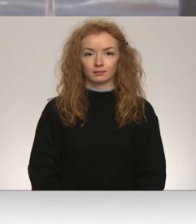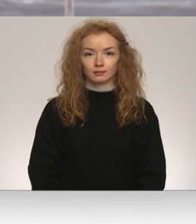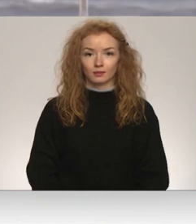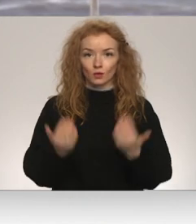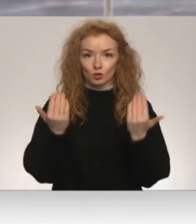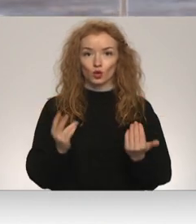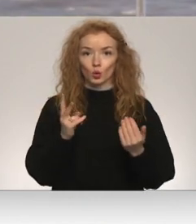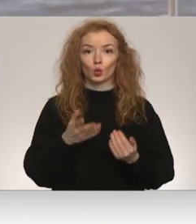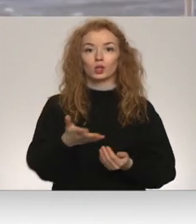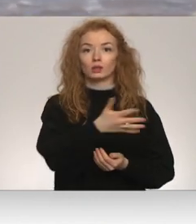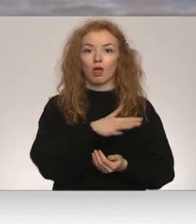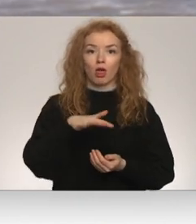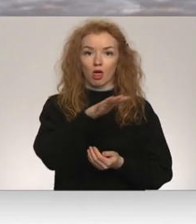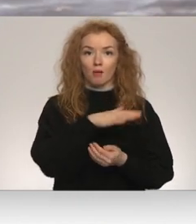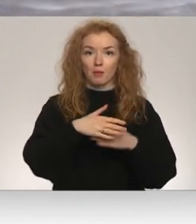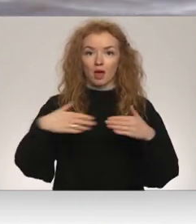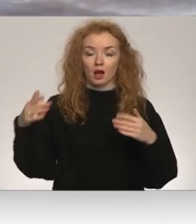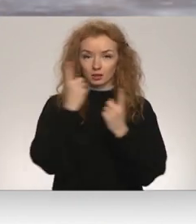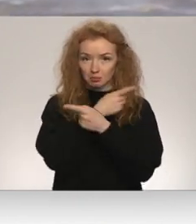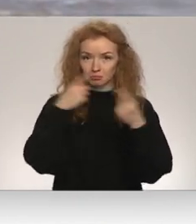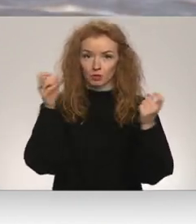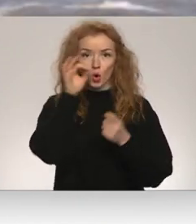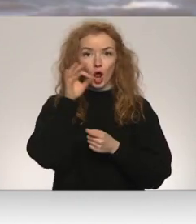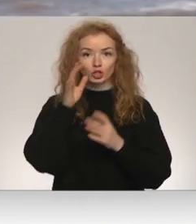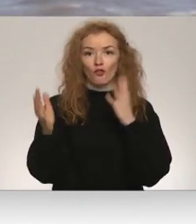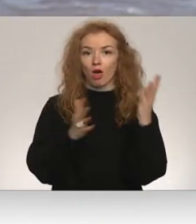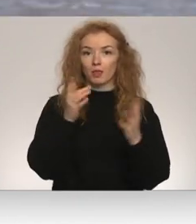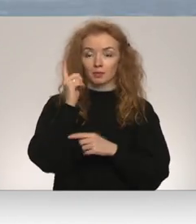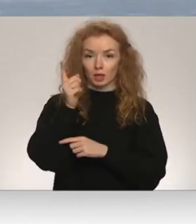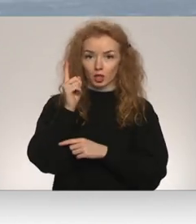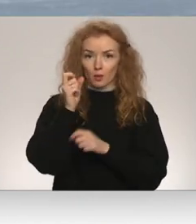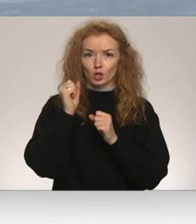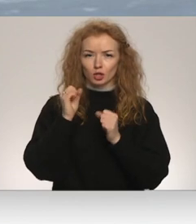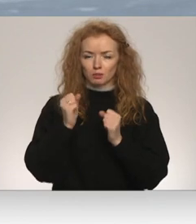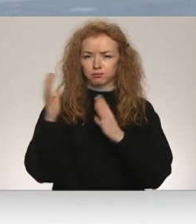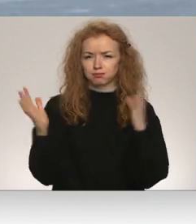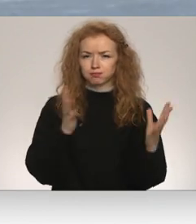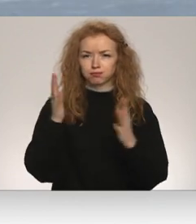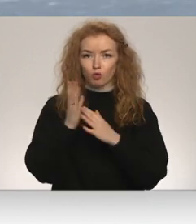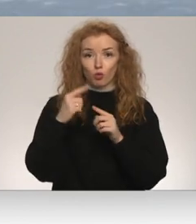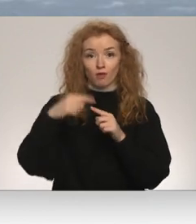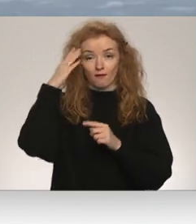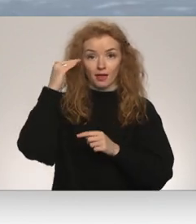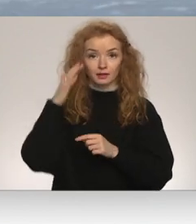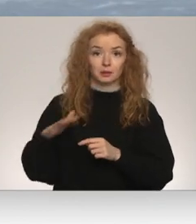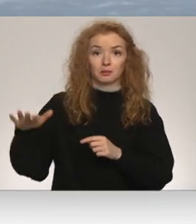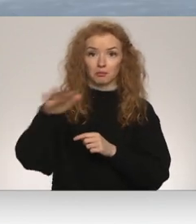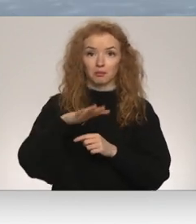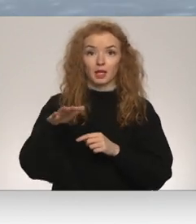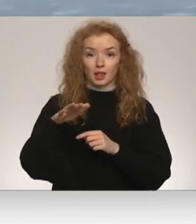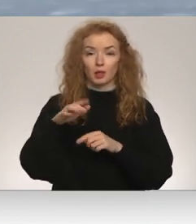Šodien Kurzemes piekrastē izsludināts oranžais vētras brīdinājums. Pūš stiprs ziemeļrietumu vējš, kurš Ventspilī maksimālo vēja spēku